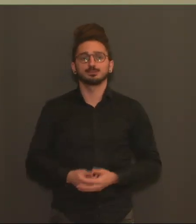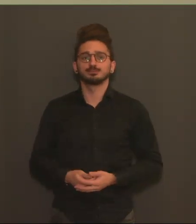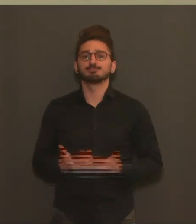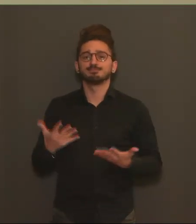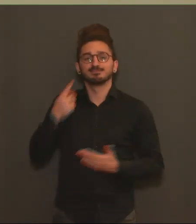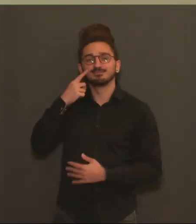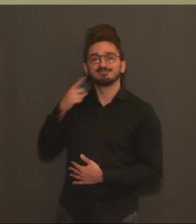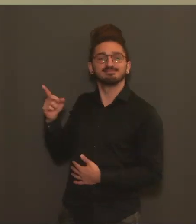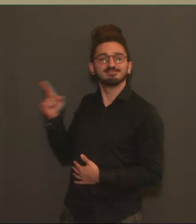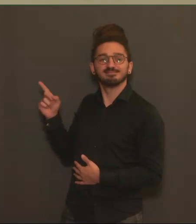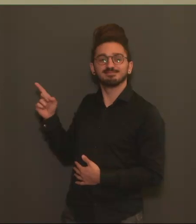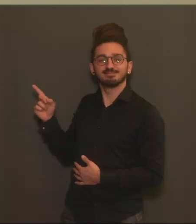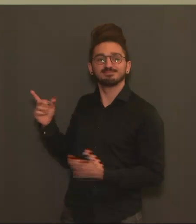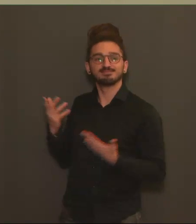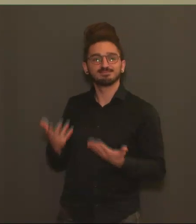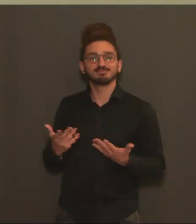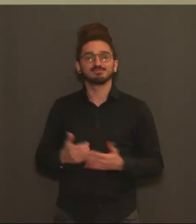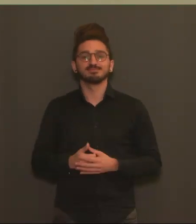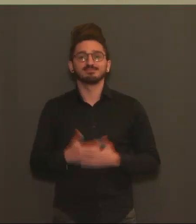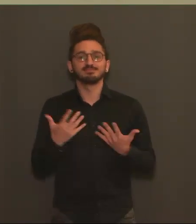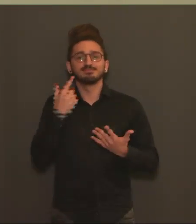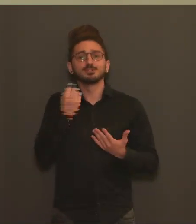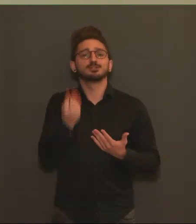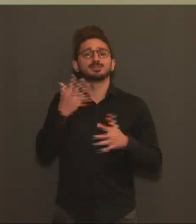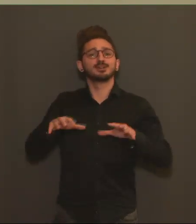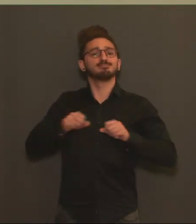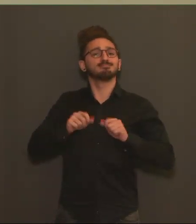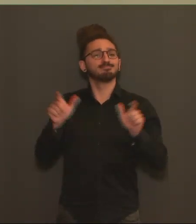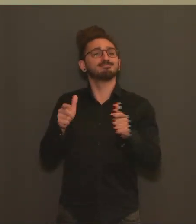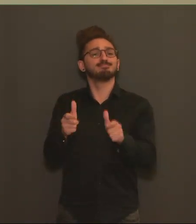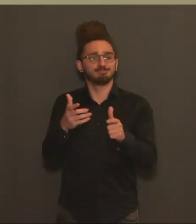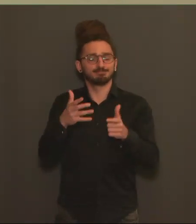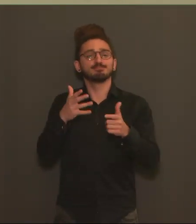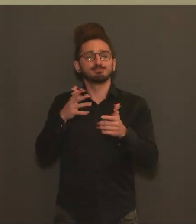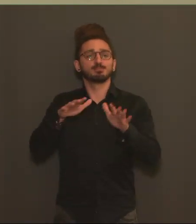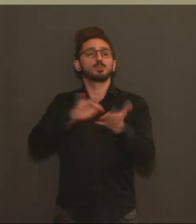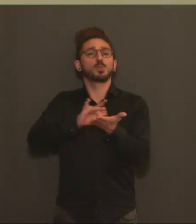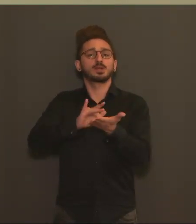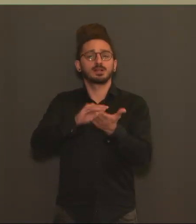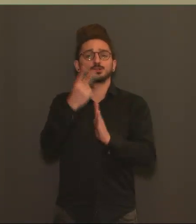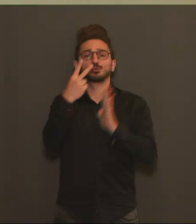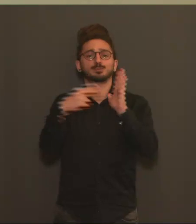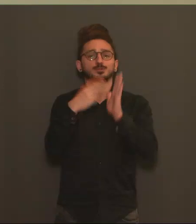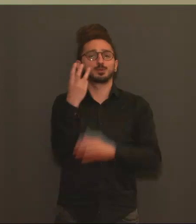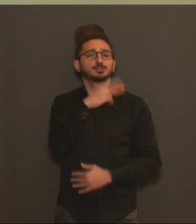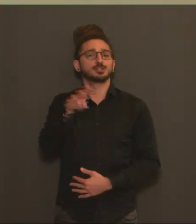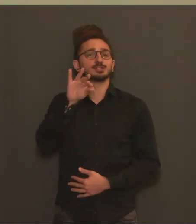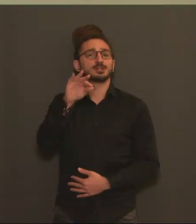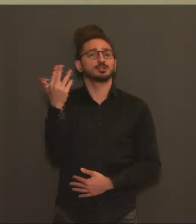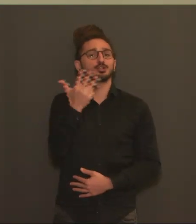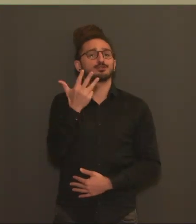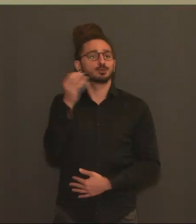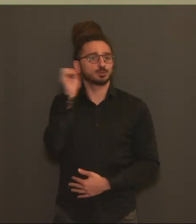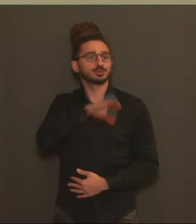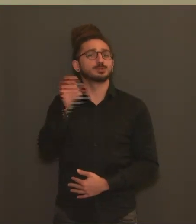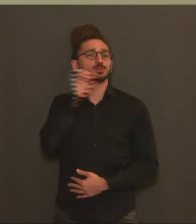voyons qu'il y a eu en moyenne 2359 nouveaux cas durant la dernière semaine, ce qui est une augmentation, mais une augmentation qui n'est plus